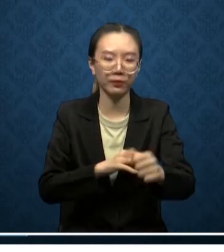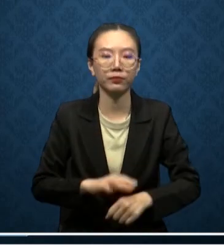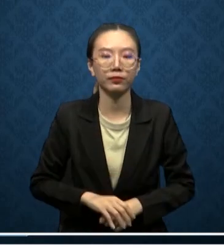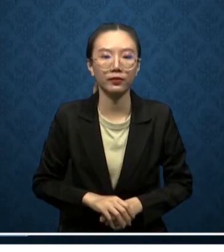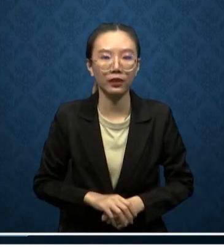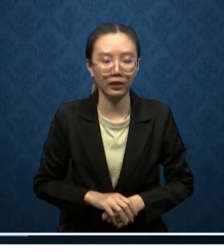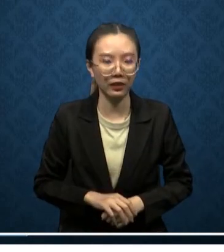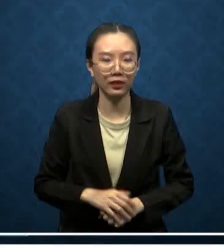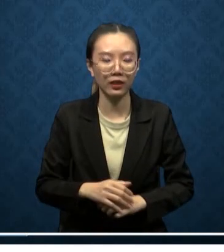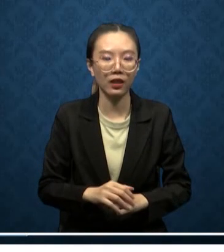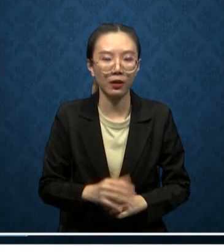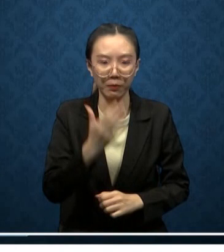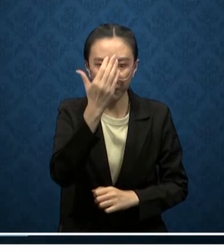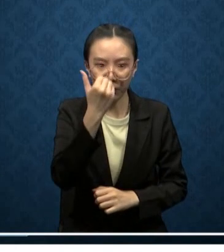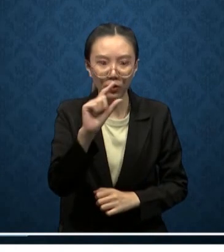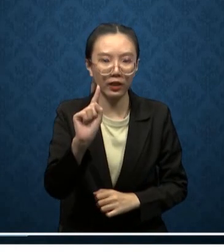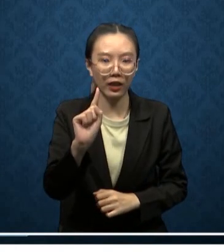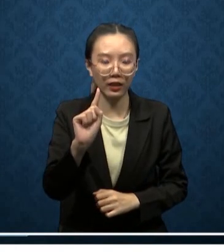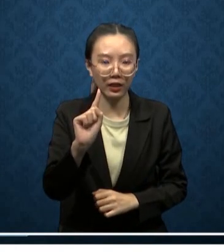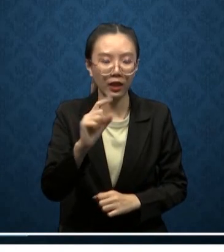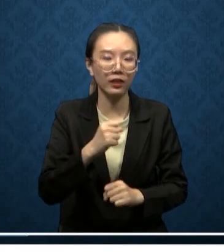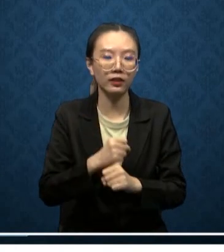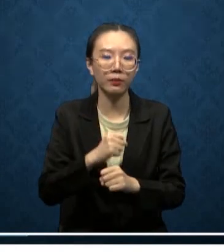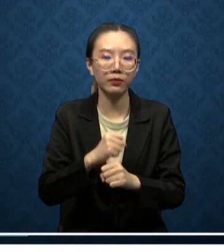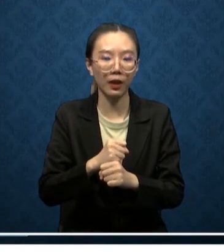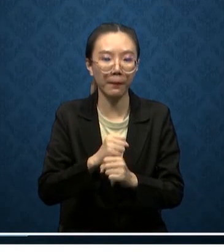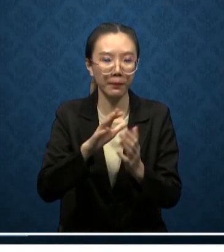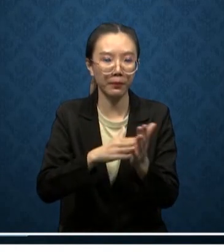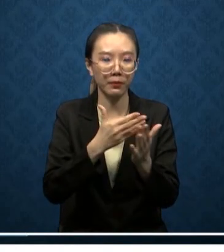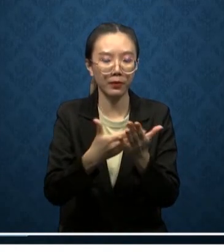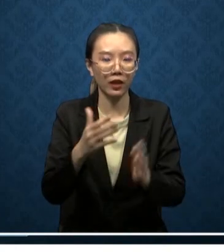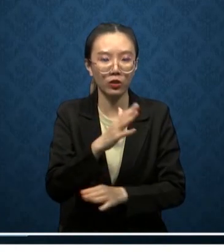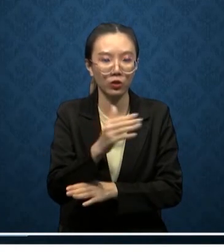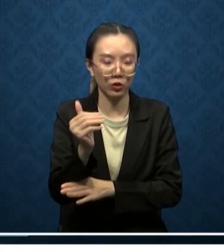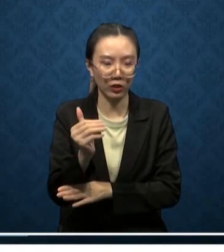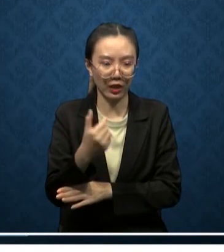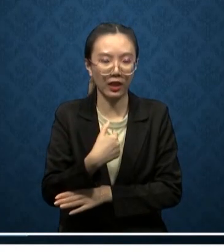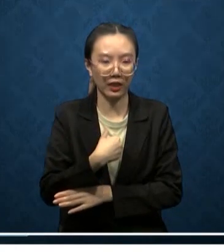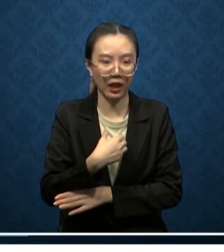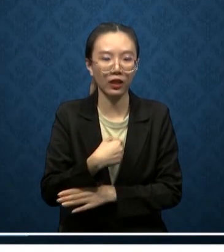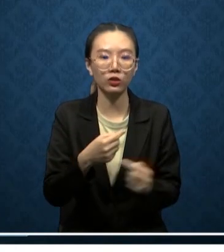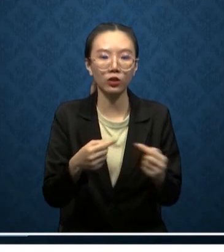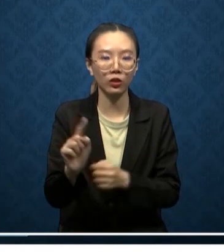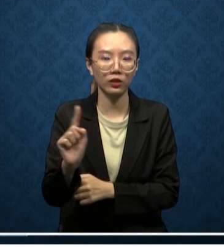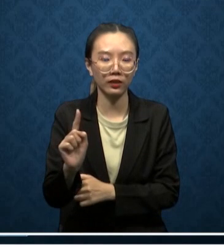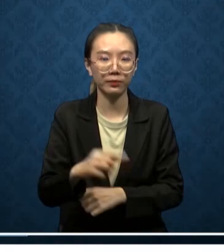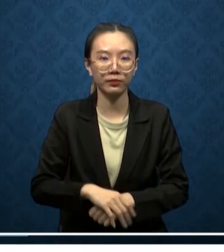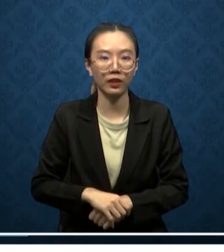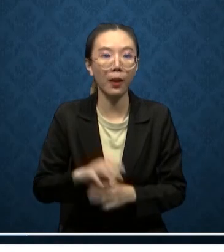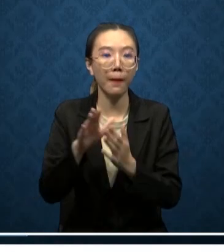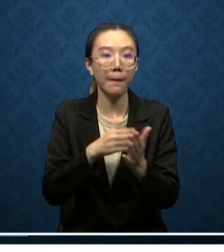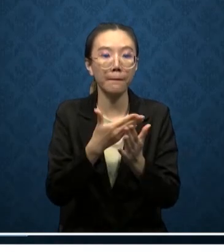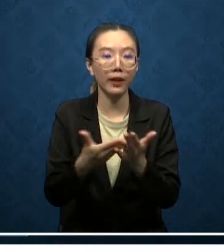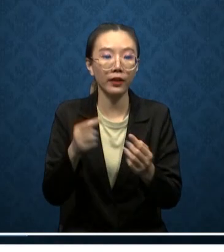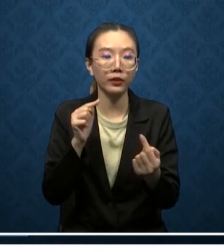งานที่จะขับเคลื่อนหรือเป็นประเด็นหลักในการขับเคื่อนยุธศาสตร์ชาติผมขออนุญาตเป็นอีกประเด็นนึงของการขับเคลื่อนเรื่องของยุธศาสตร์ชาติ